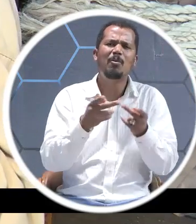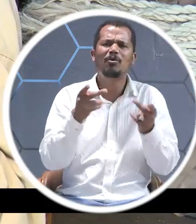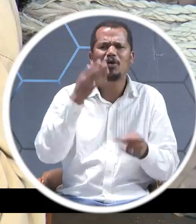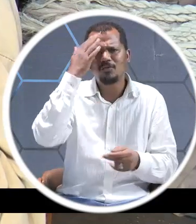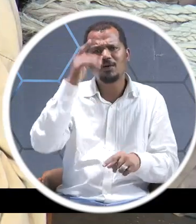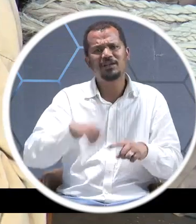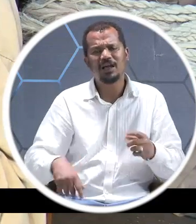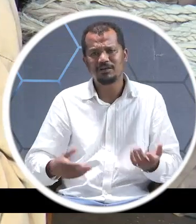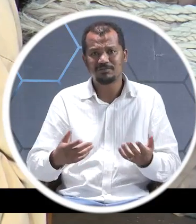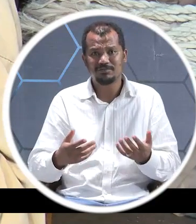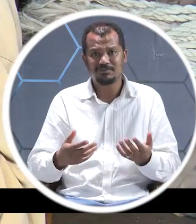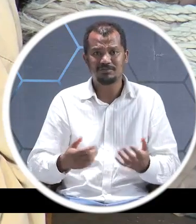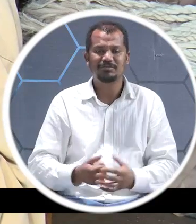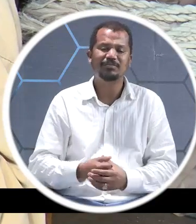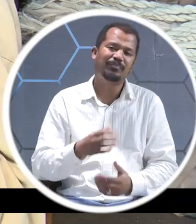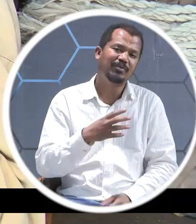هو كبارنا